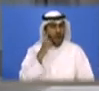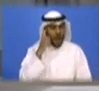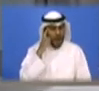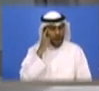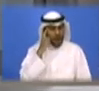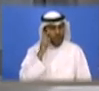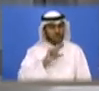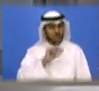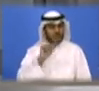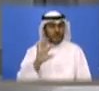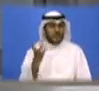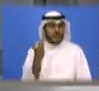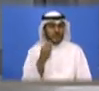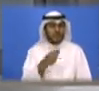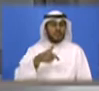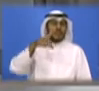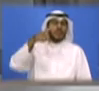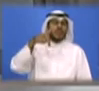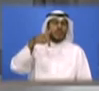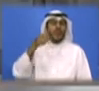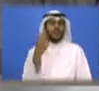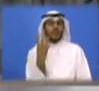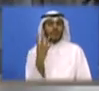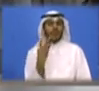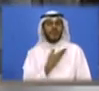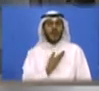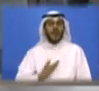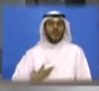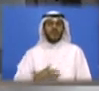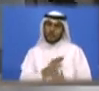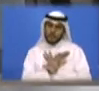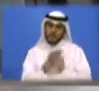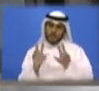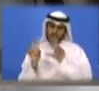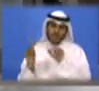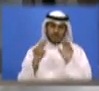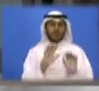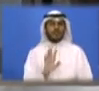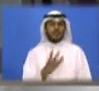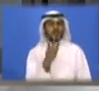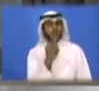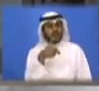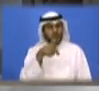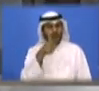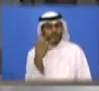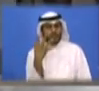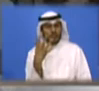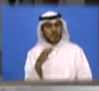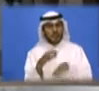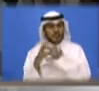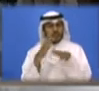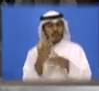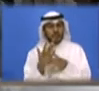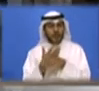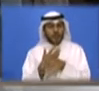للموسم القادم يبلغ 6400 حاج أسوة بالمواسم الماضية، نظرا لأعمال التوسعة